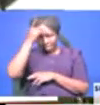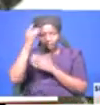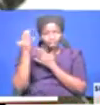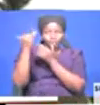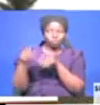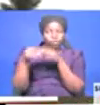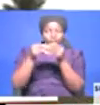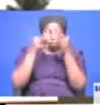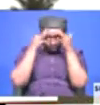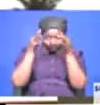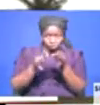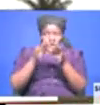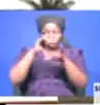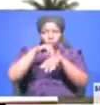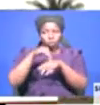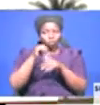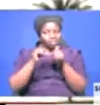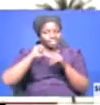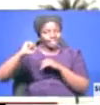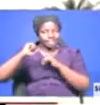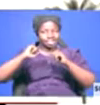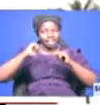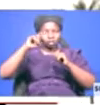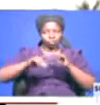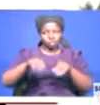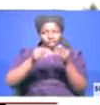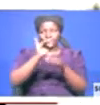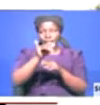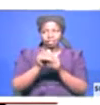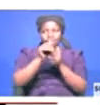unaofaa kutoa uongozi huo. Nasio Kware, Darubini.